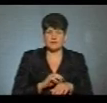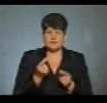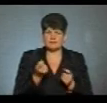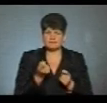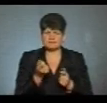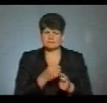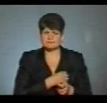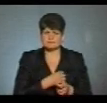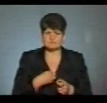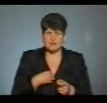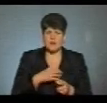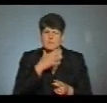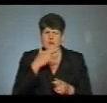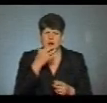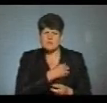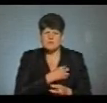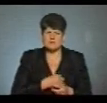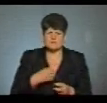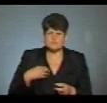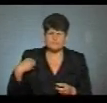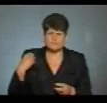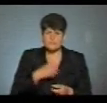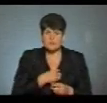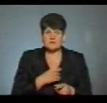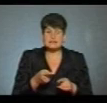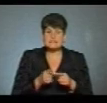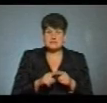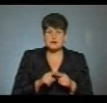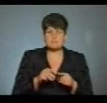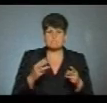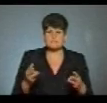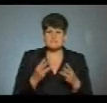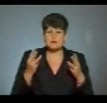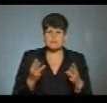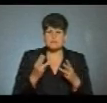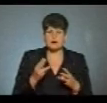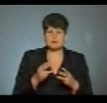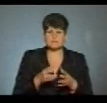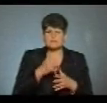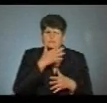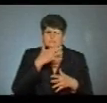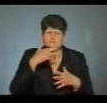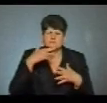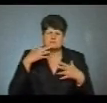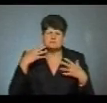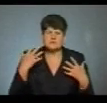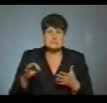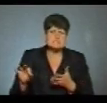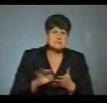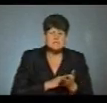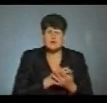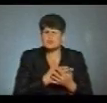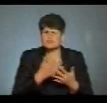а багато вогнищево. Тобто тут розвивається так звана пневмонія полісегментарна. Розумієте, відразу